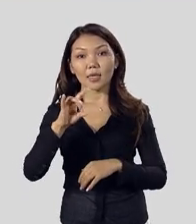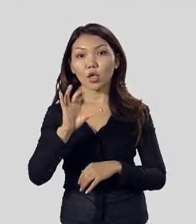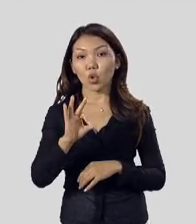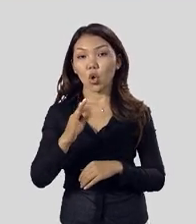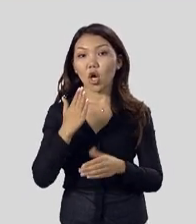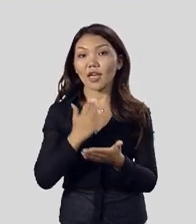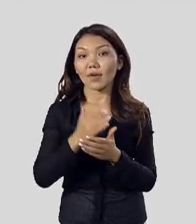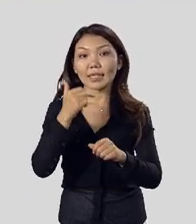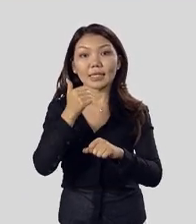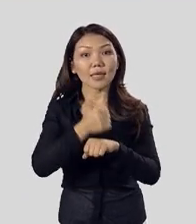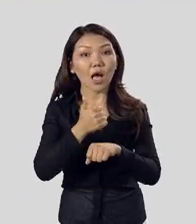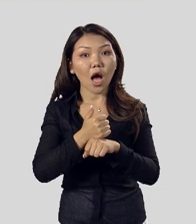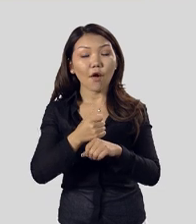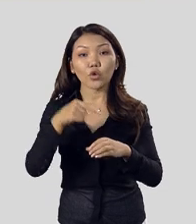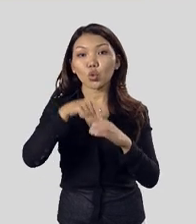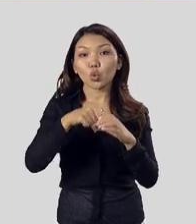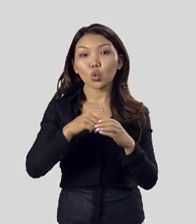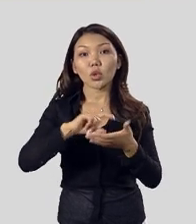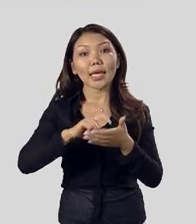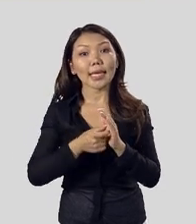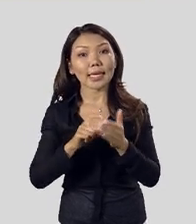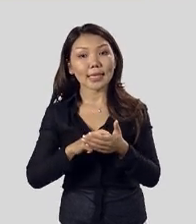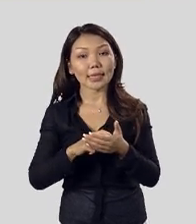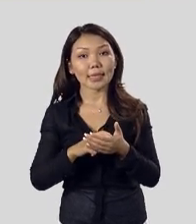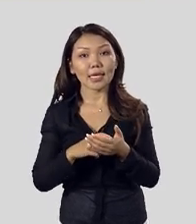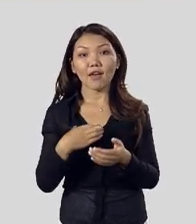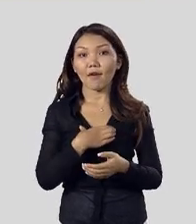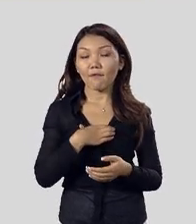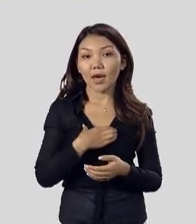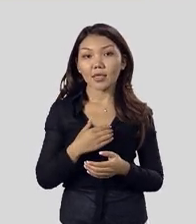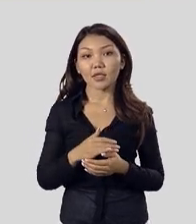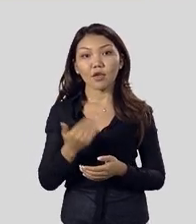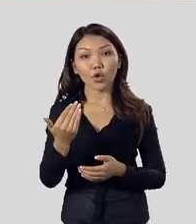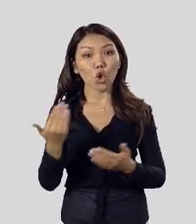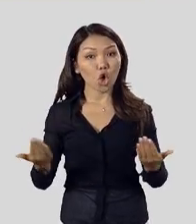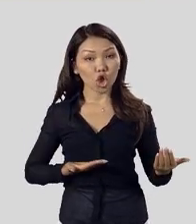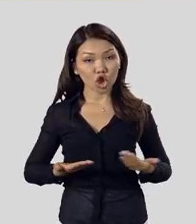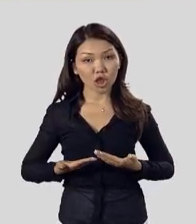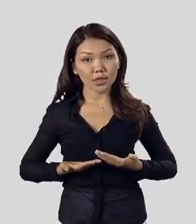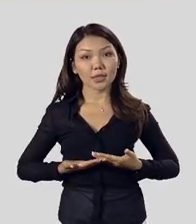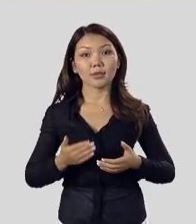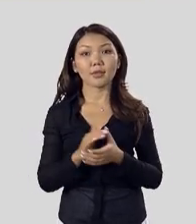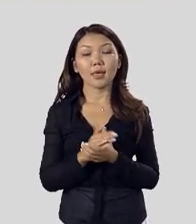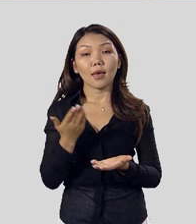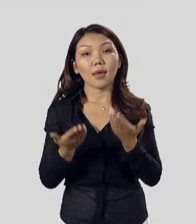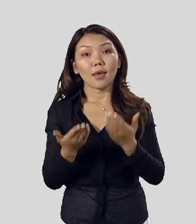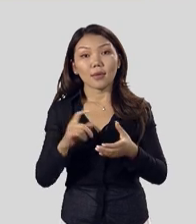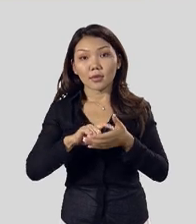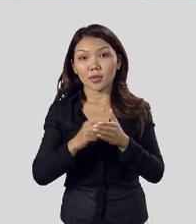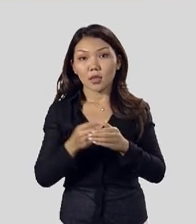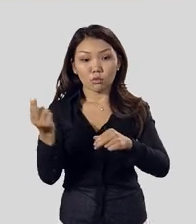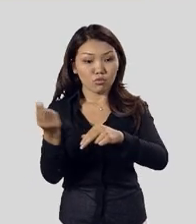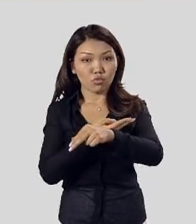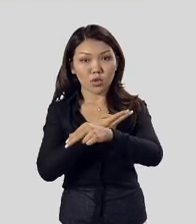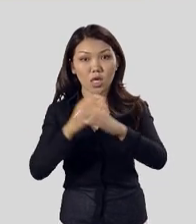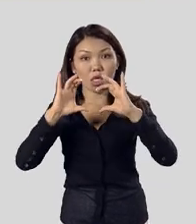главной структурой клетки и играет важную роль в жизнедеятельности если из клетки удалить ядром